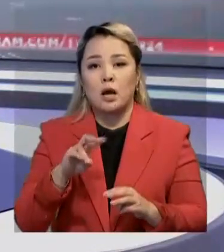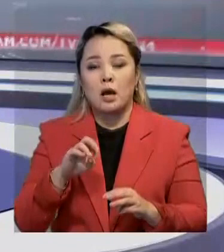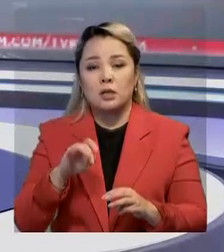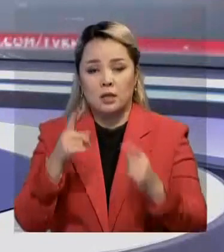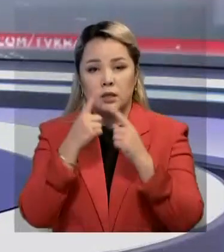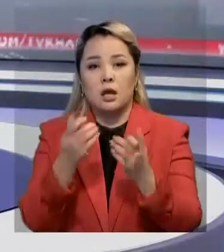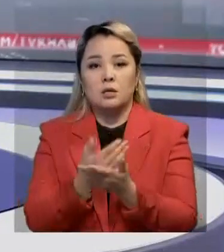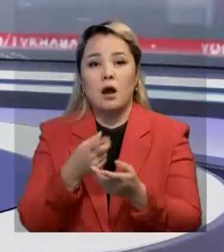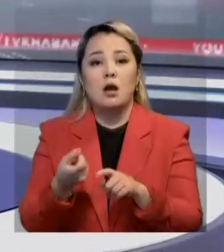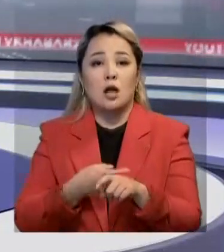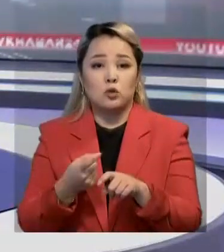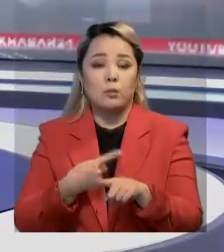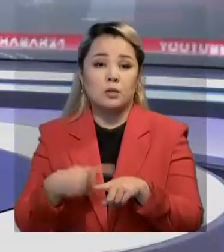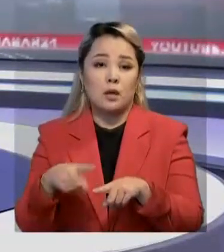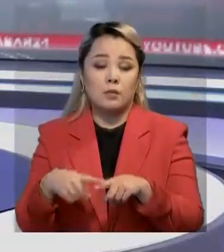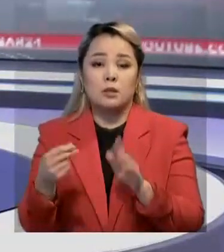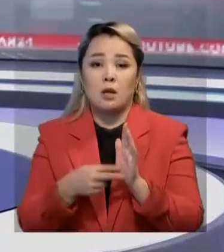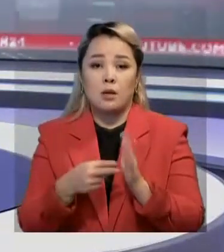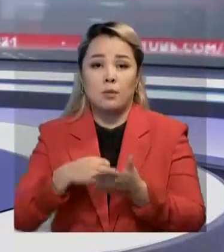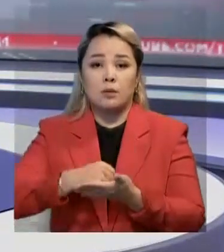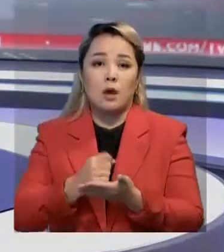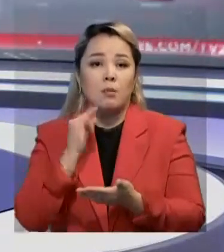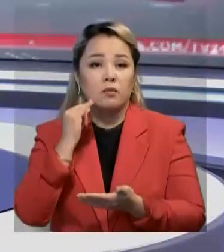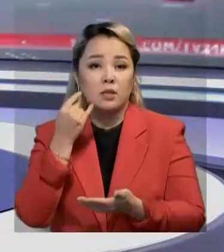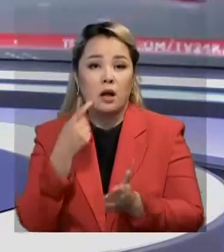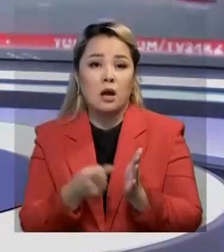хабарлады. Мәселен, картоп пен сәбіз бағасын бекіту үшін Павлодар,